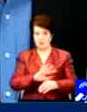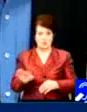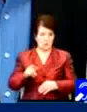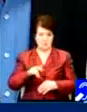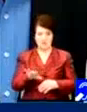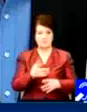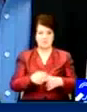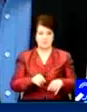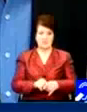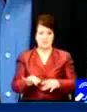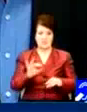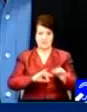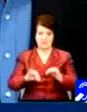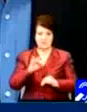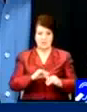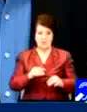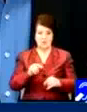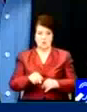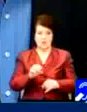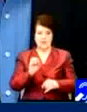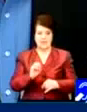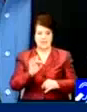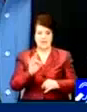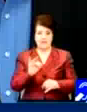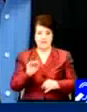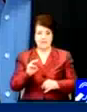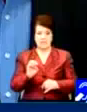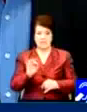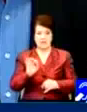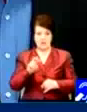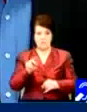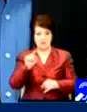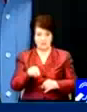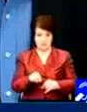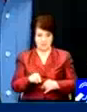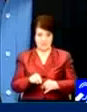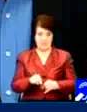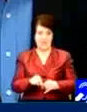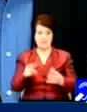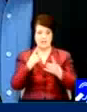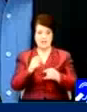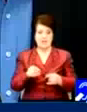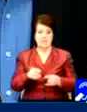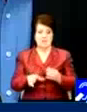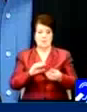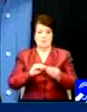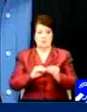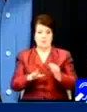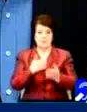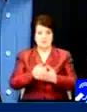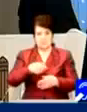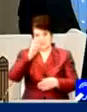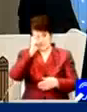această discuție. Noi reiterăm prin această declarație de astăzi că problema principală a Republicii Moldova este